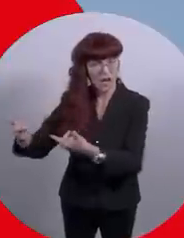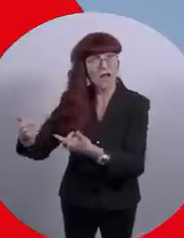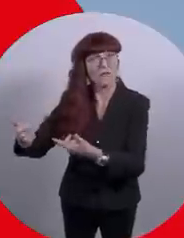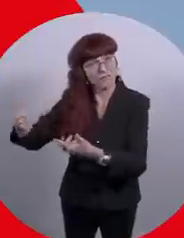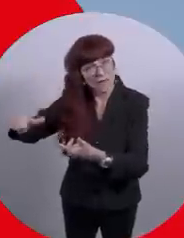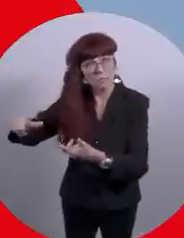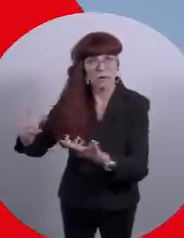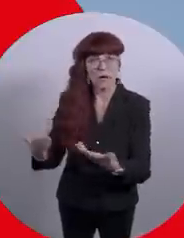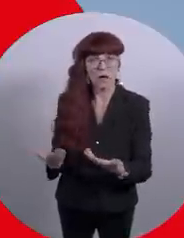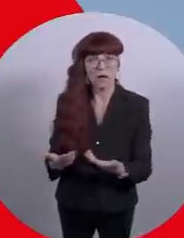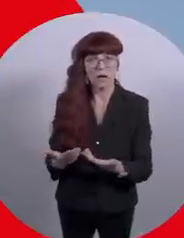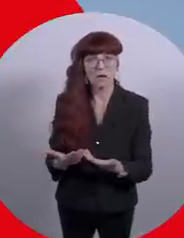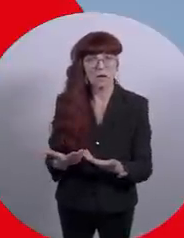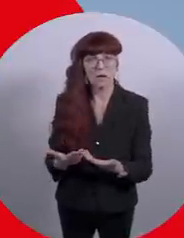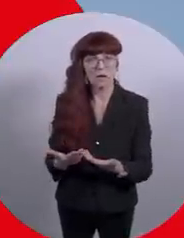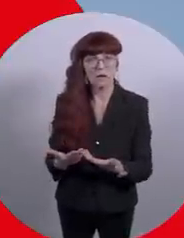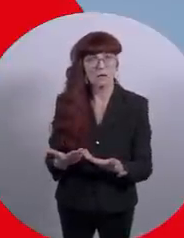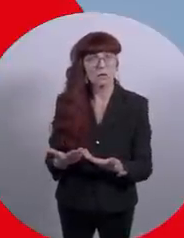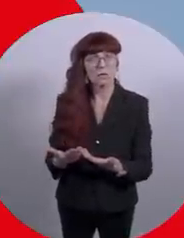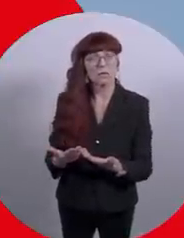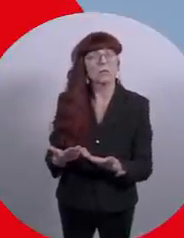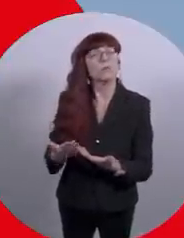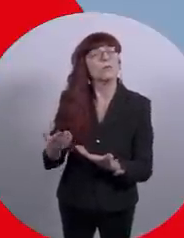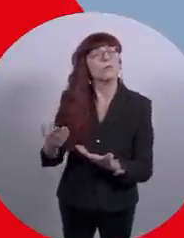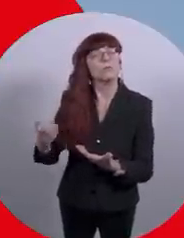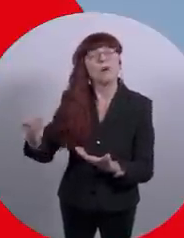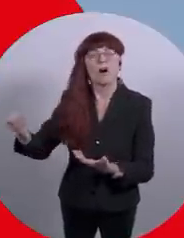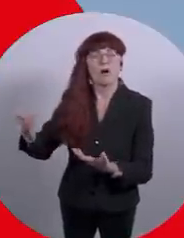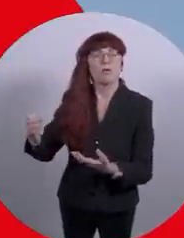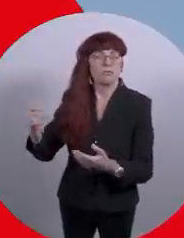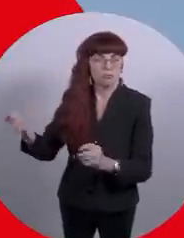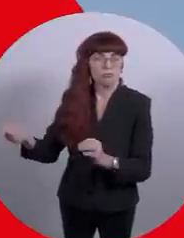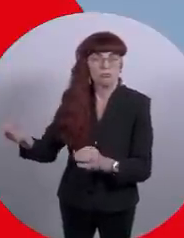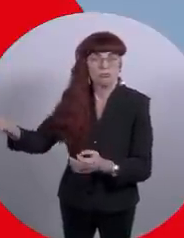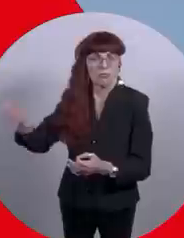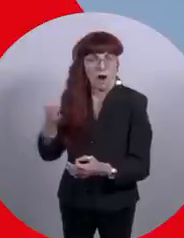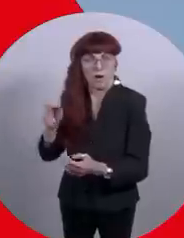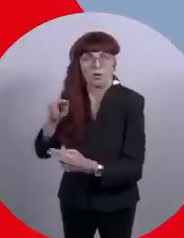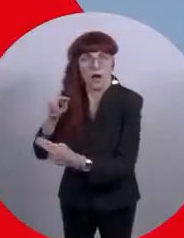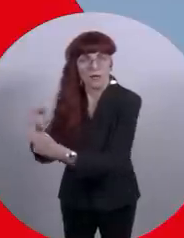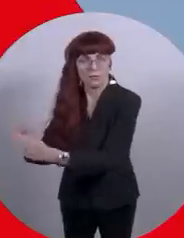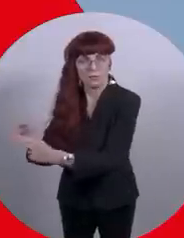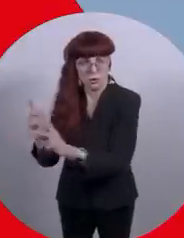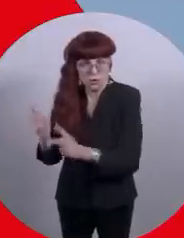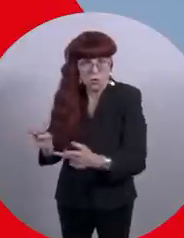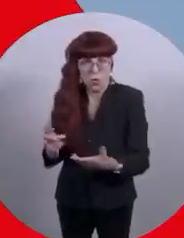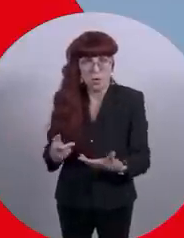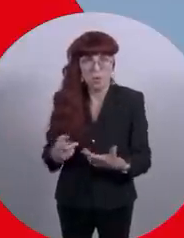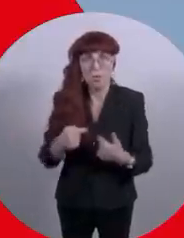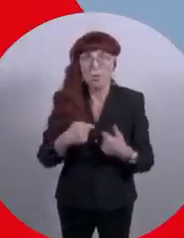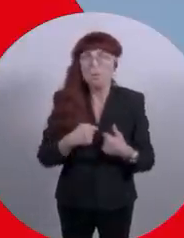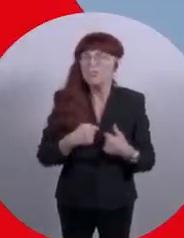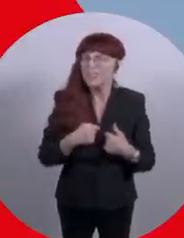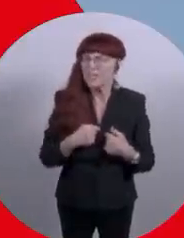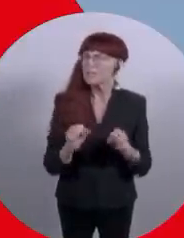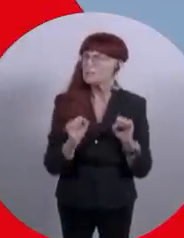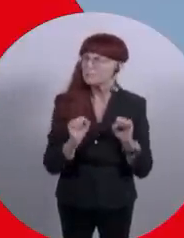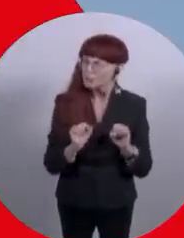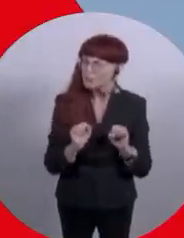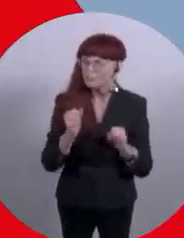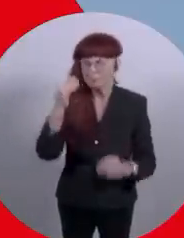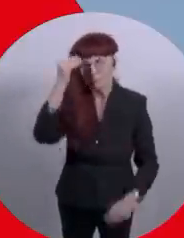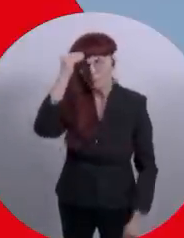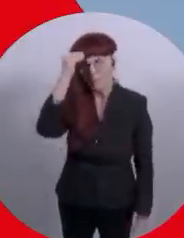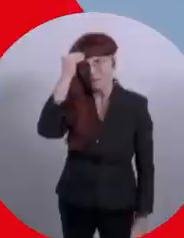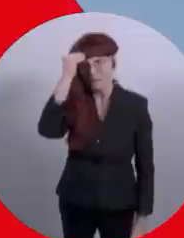diskutieren und zu fragen und Fragen zu beantworten oder wird es nie vergessen und